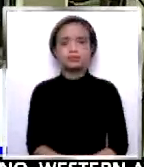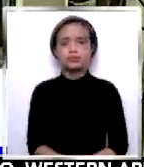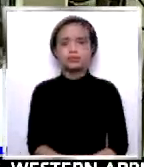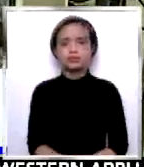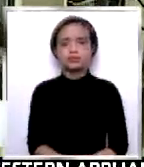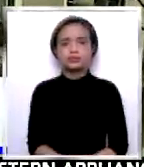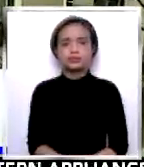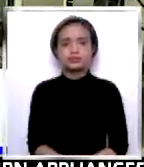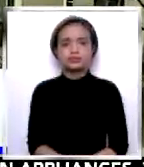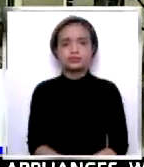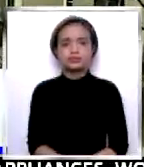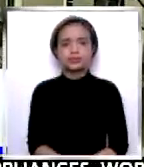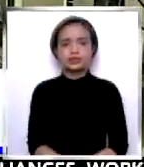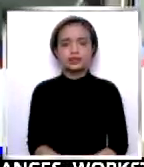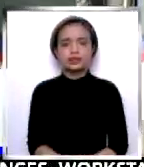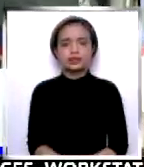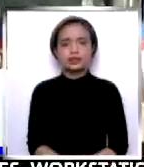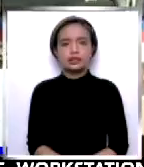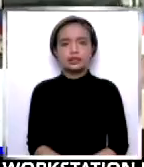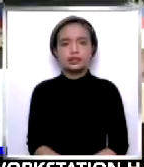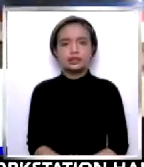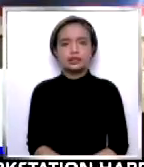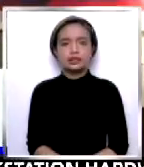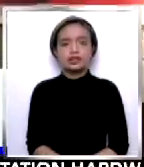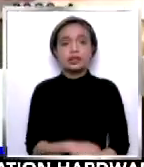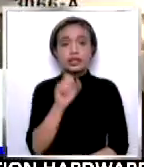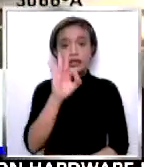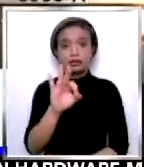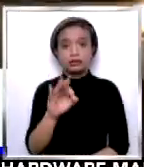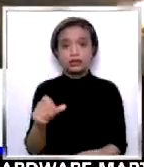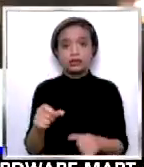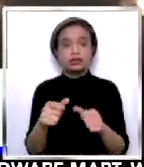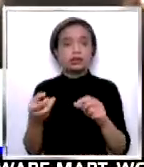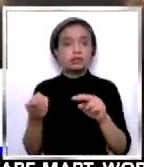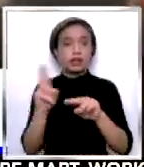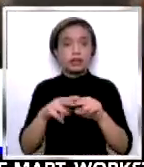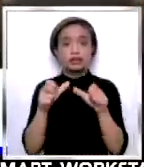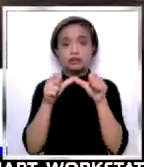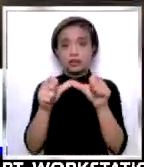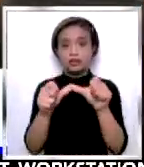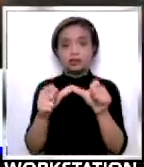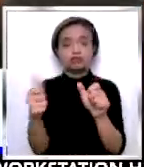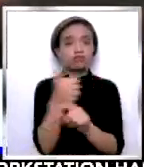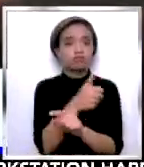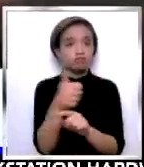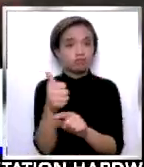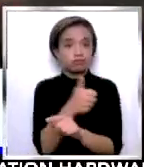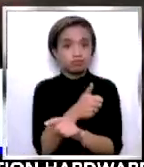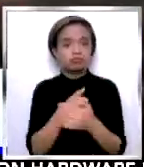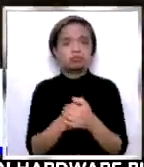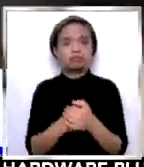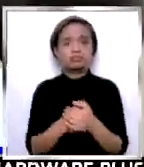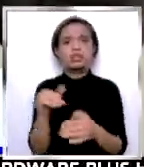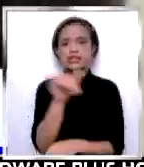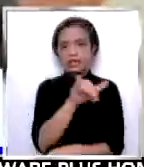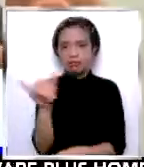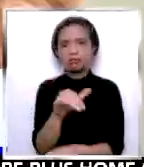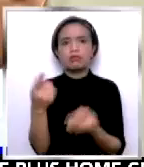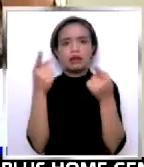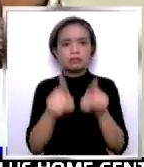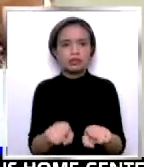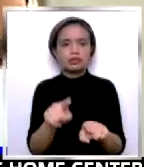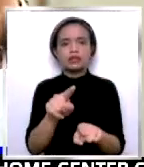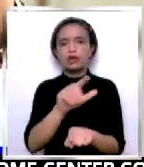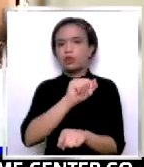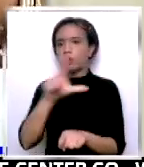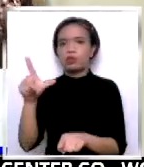Kung matutuloy ang pagtataas sa pamasahe, pare-pareho itong ipatutupad sa LRT 1, LRT 2 at MRT 3. Kapag